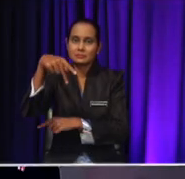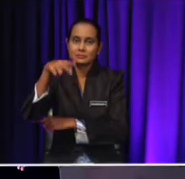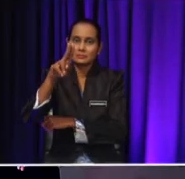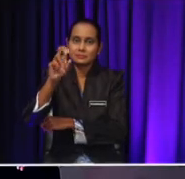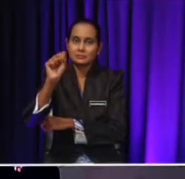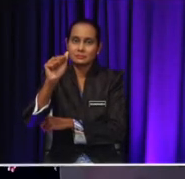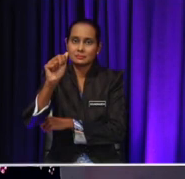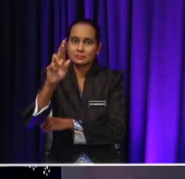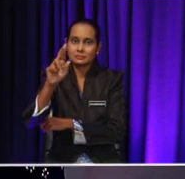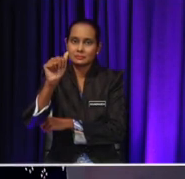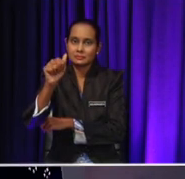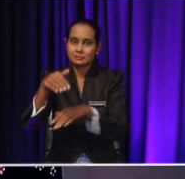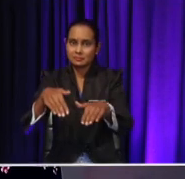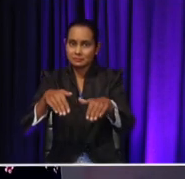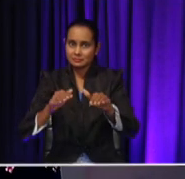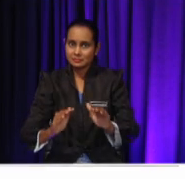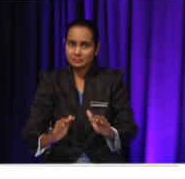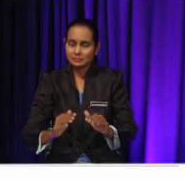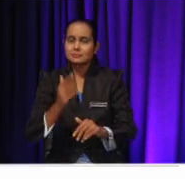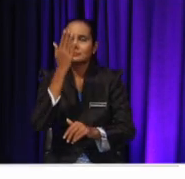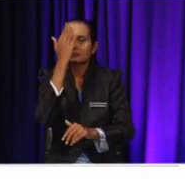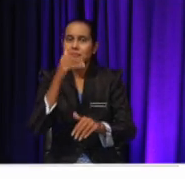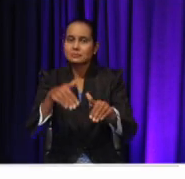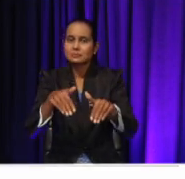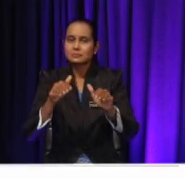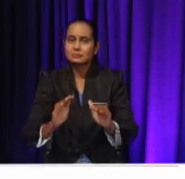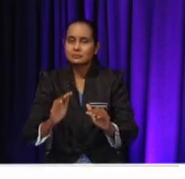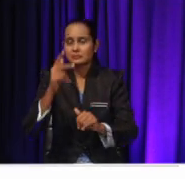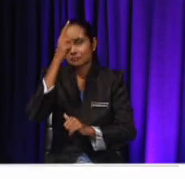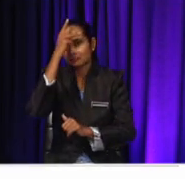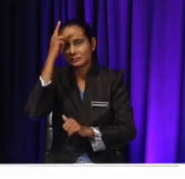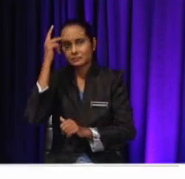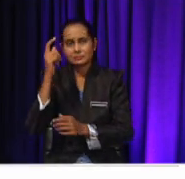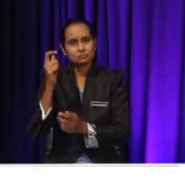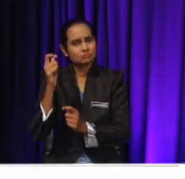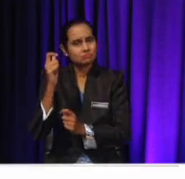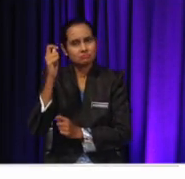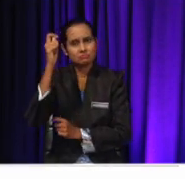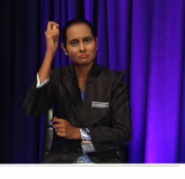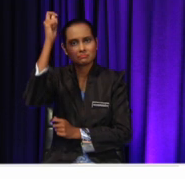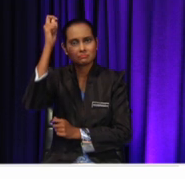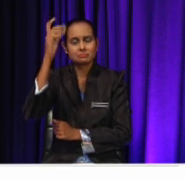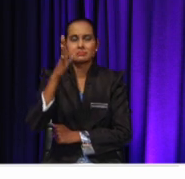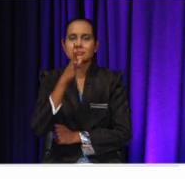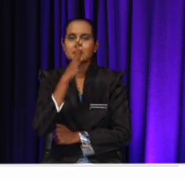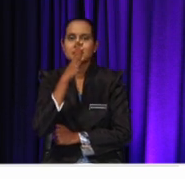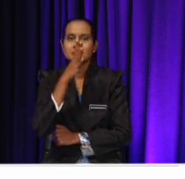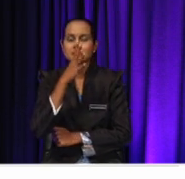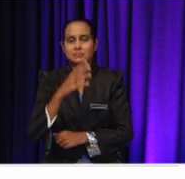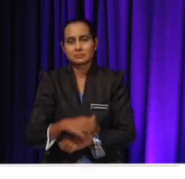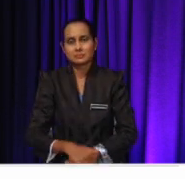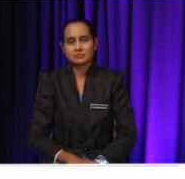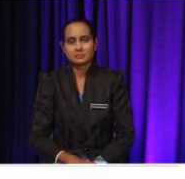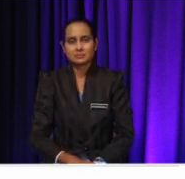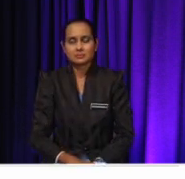istana tetapi kenapa dinamakan makam sebab tingginya martabat Bondan Kita maka